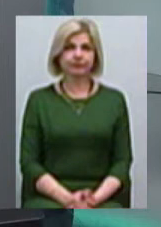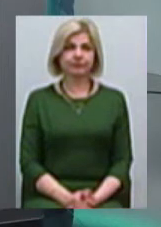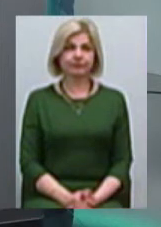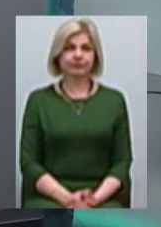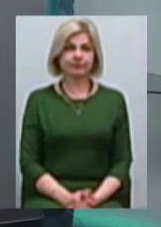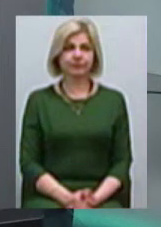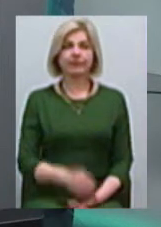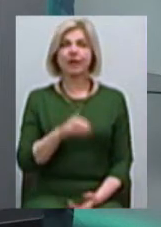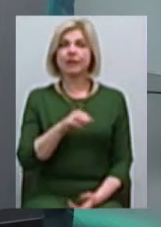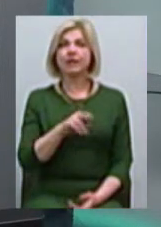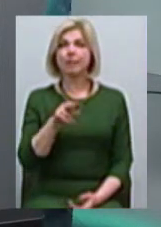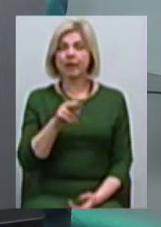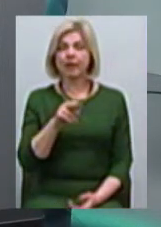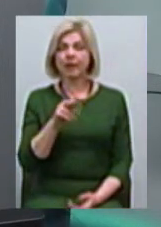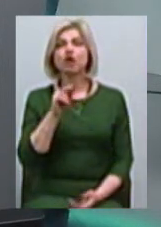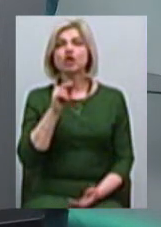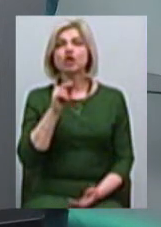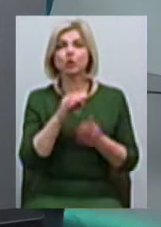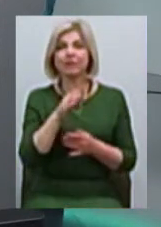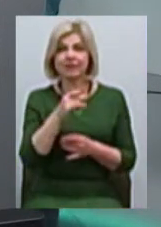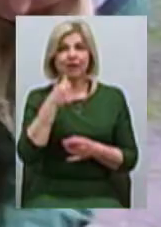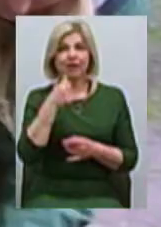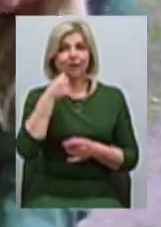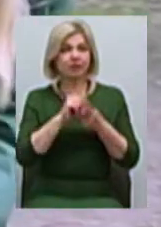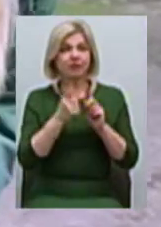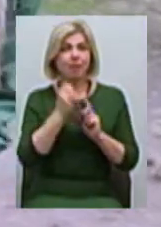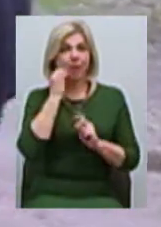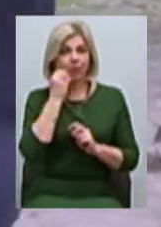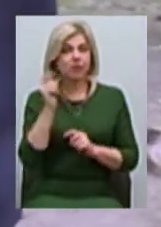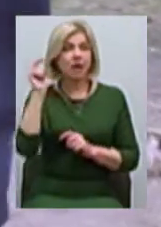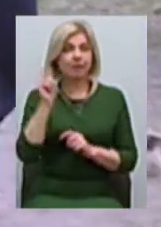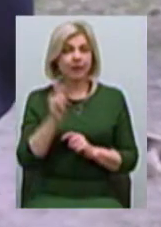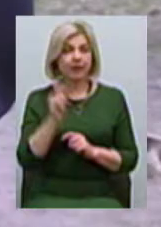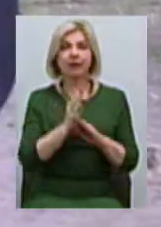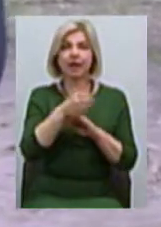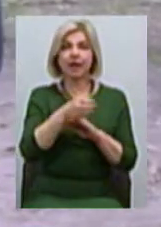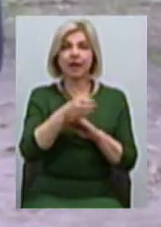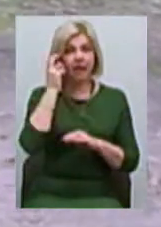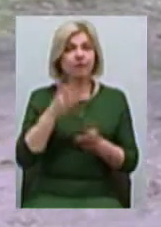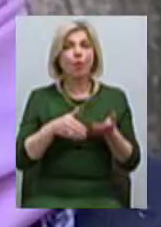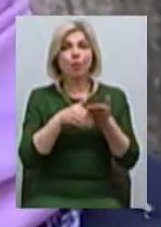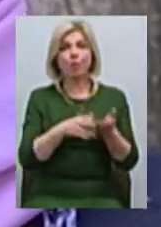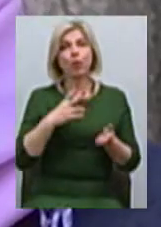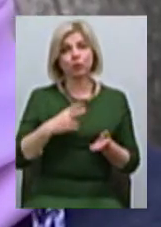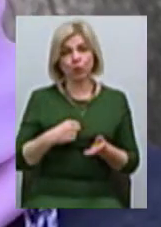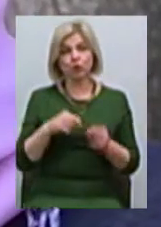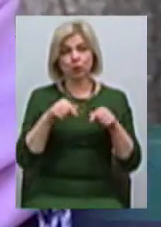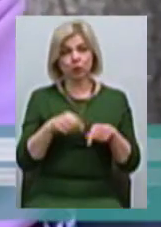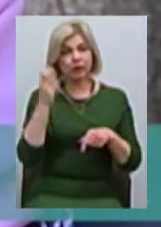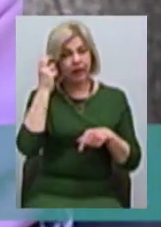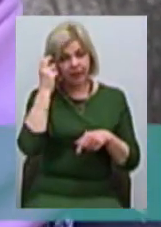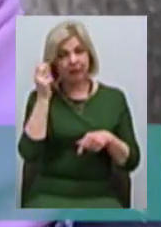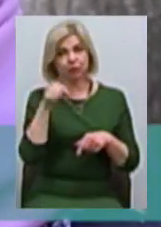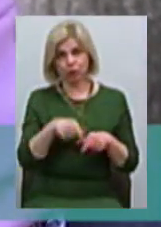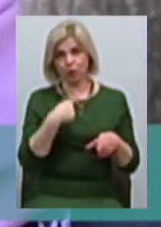Тетяна Демієва з Чернівців учора стала бабусею. Приїхала в Київ допомагати доньці. У столиці голосуватиме. Дочка народила, я